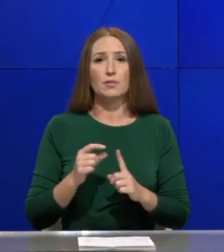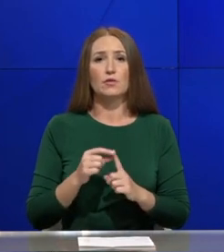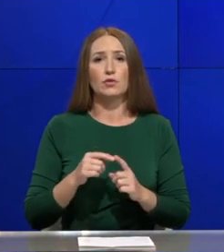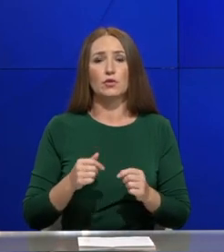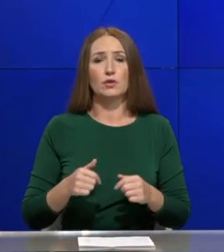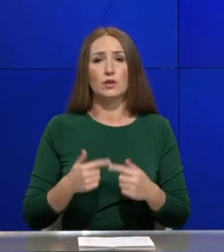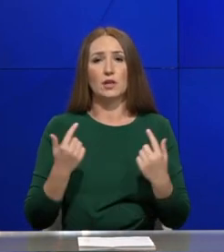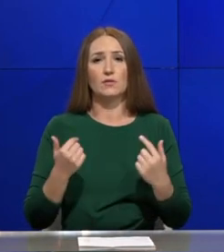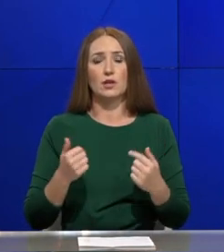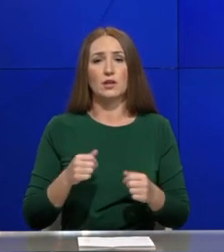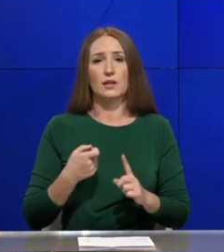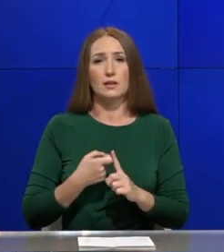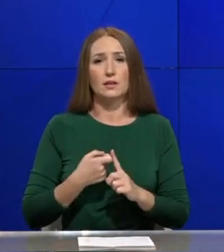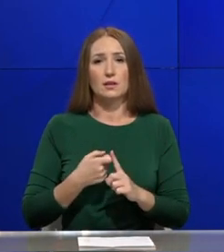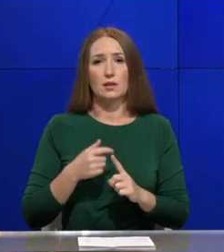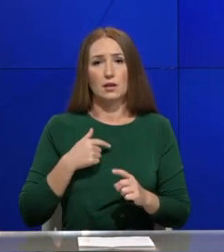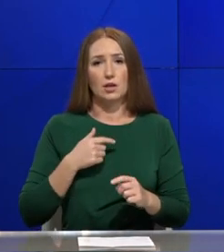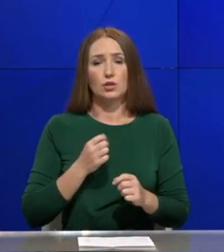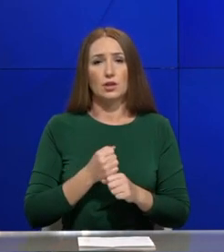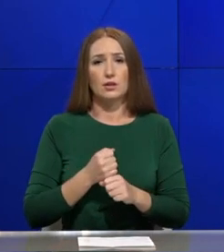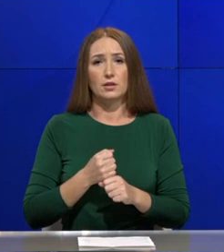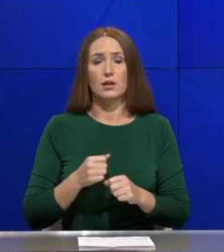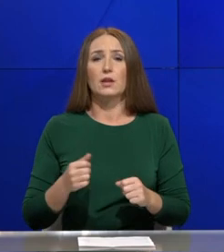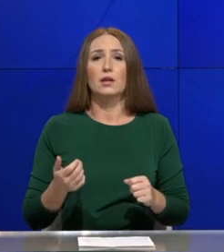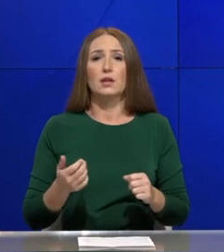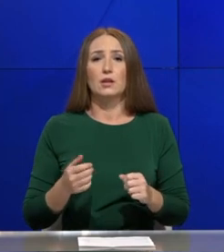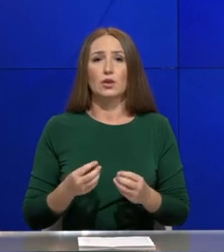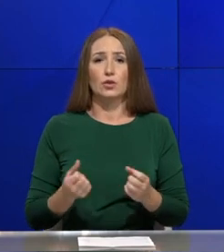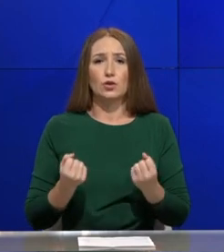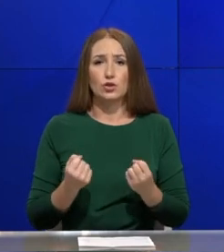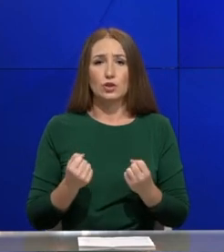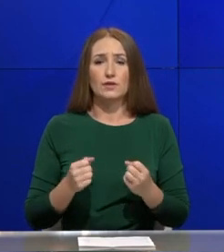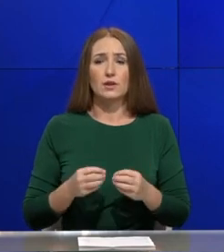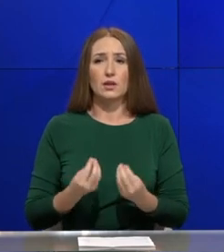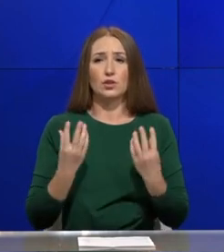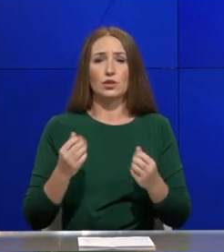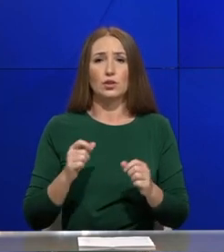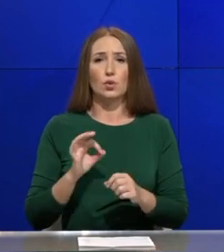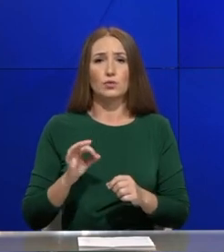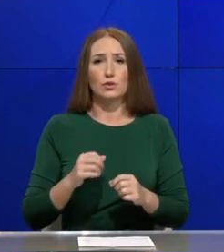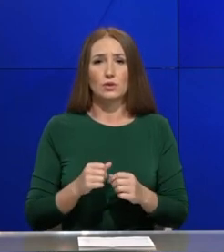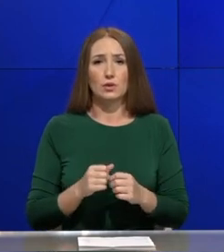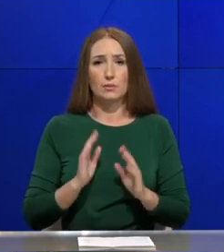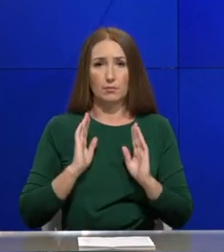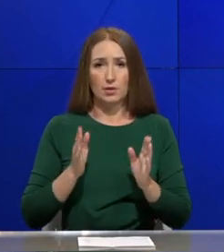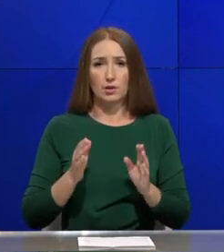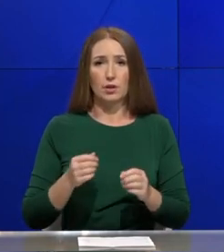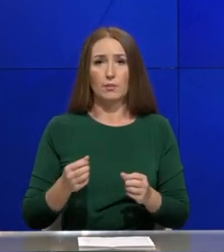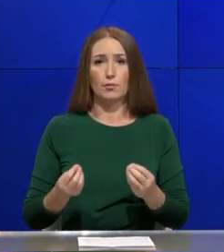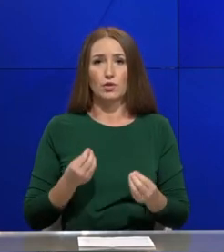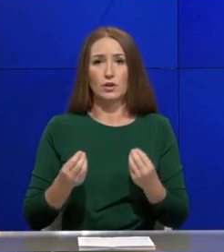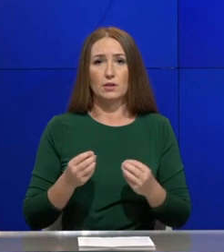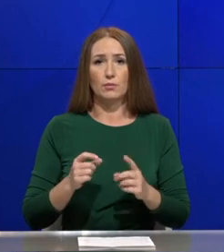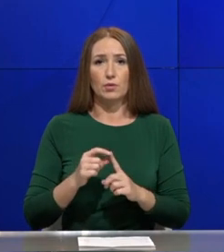Kalesije, zalagat ću se za održiv i ujednačen razvoj općine. Planiram pokrenuti projekte koji će podržati